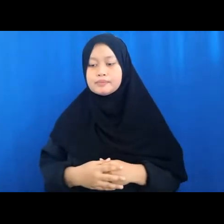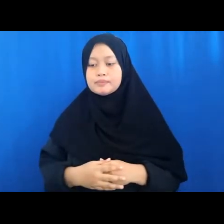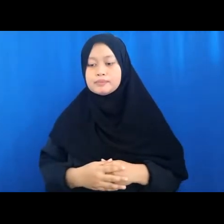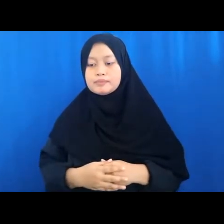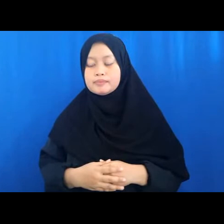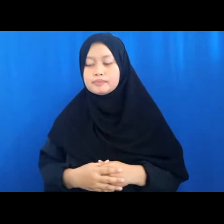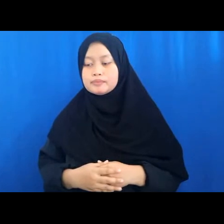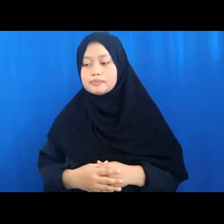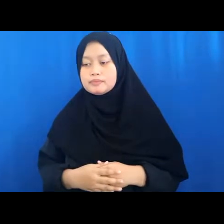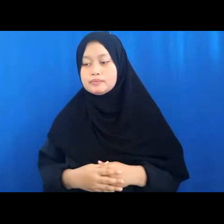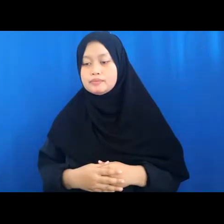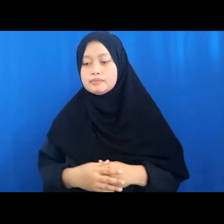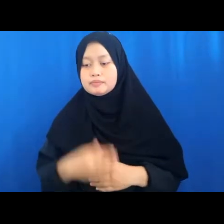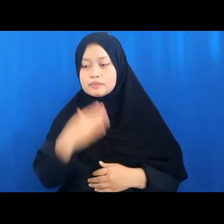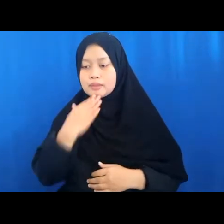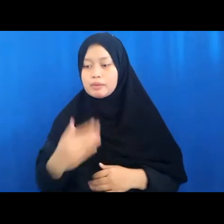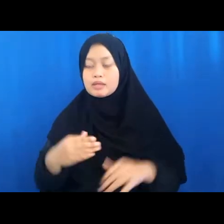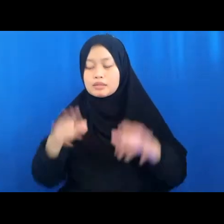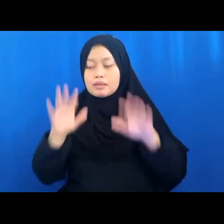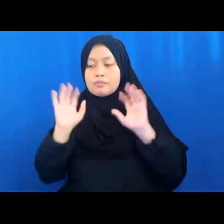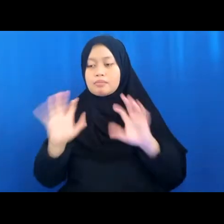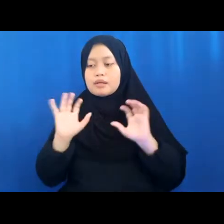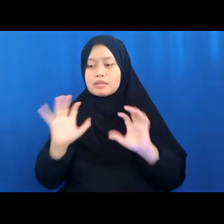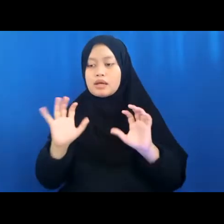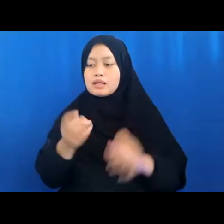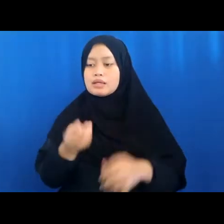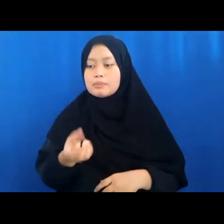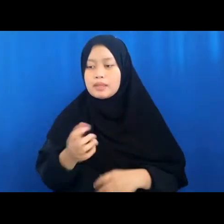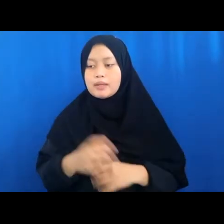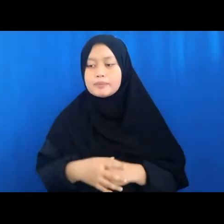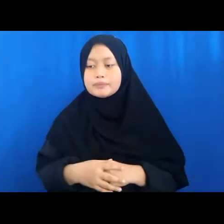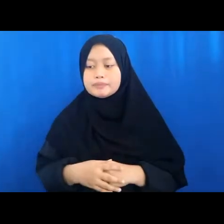Baik terima kasih banyak sebentar